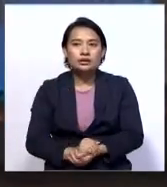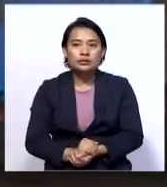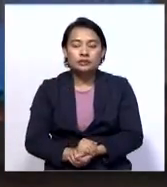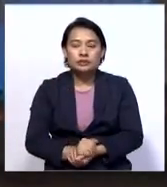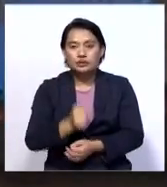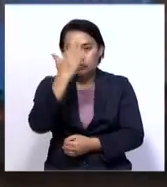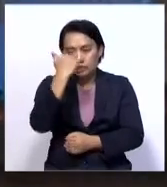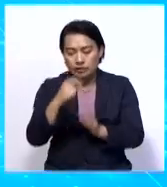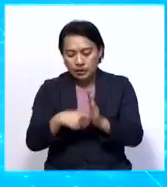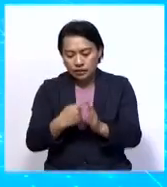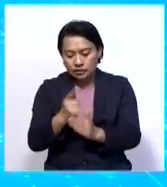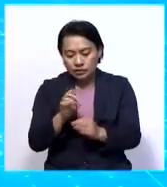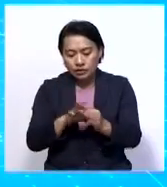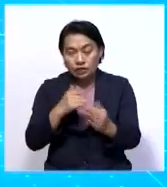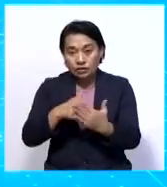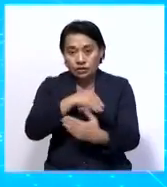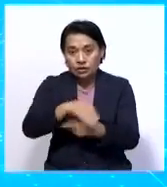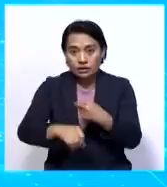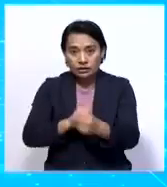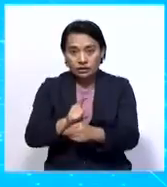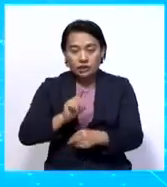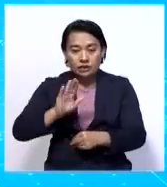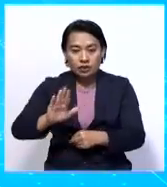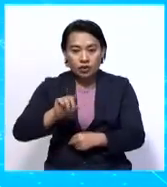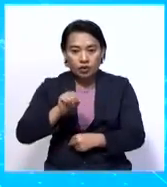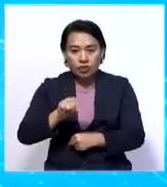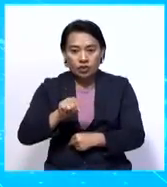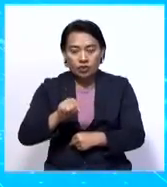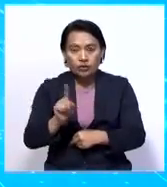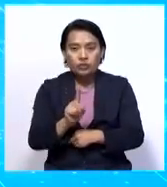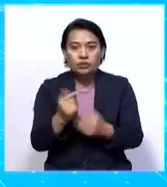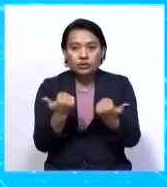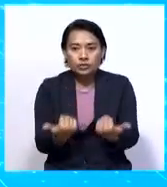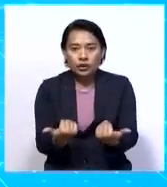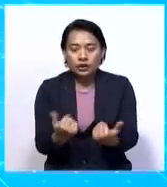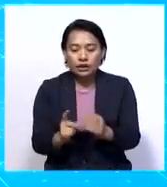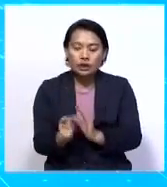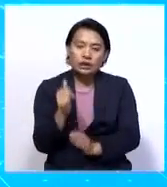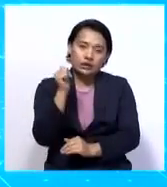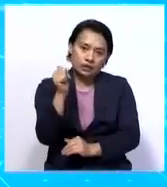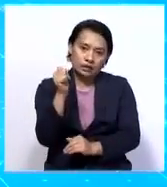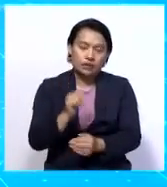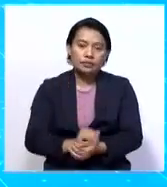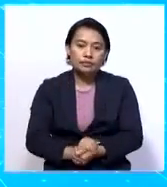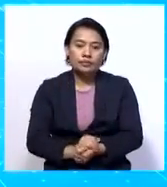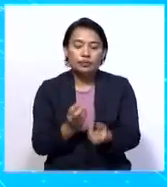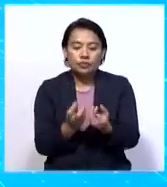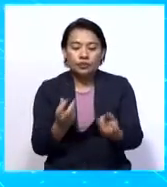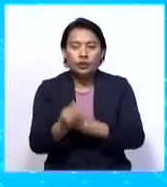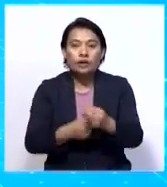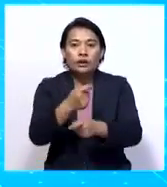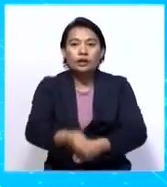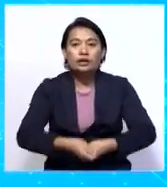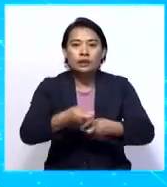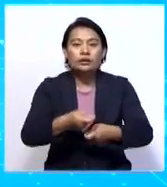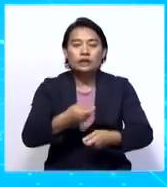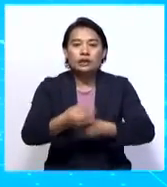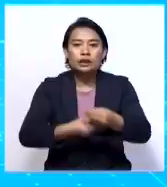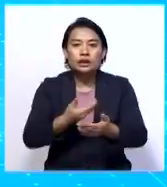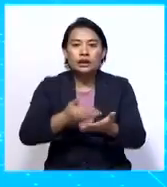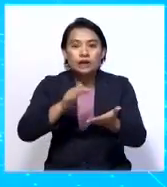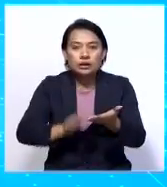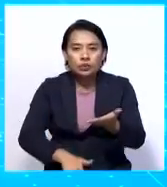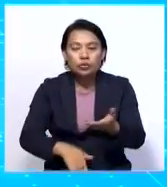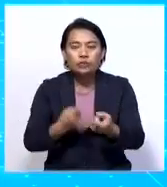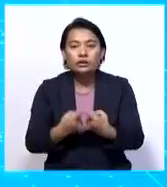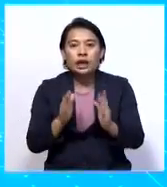กว่าสาเหตุก็มาจากภาวะเศรษฐกิจในประเทศค่ะที่ต้องบอกว่าขยายตัวดีขึ้นนั่นเองแม้ว่าสินค้าเกษตรจะยังตกต่ำนะคะแต่